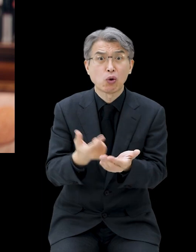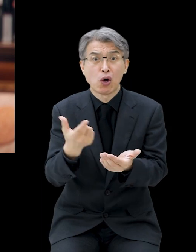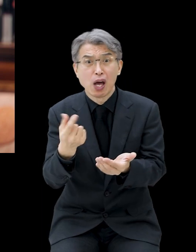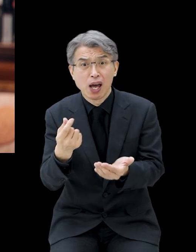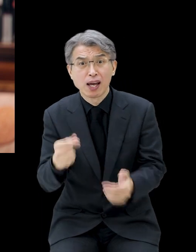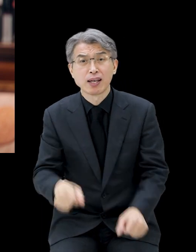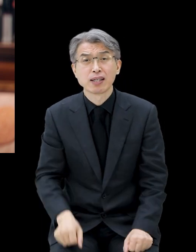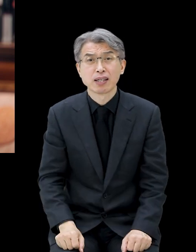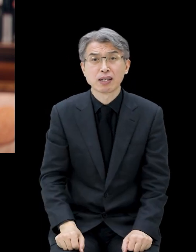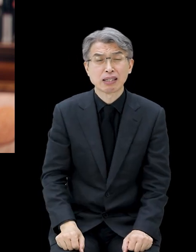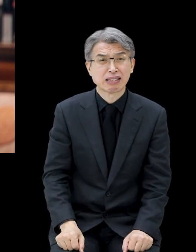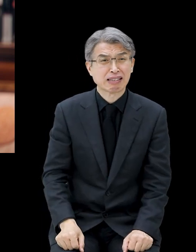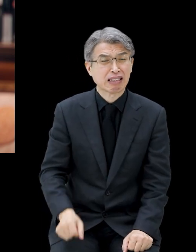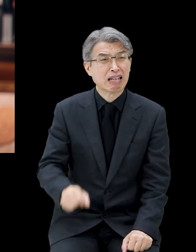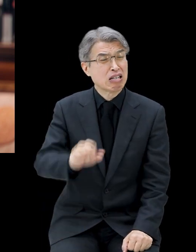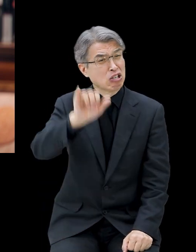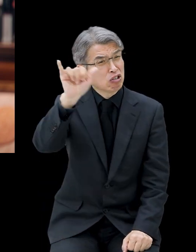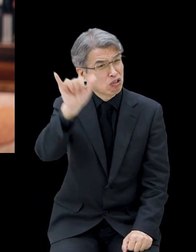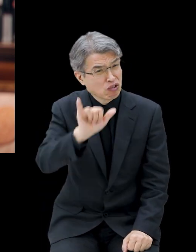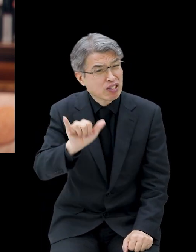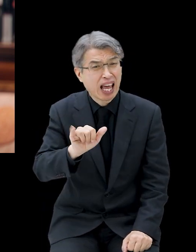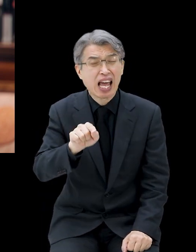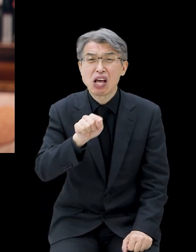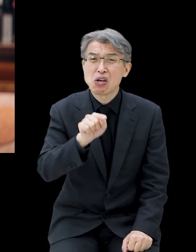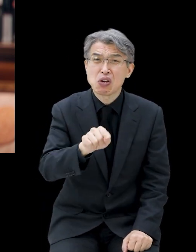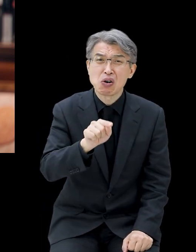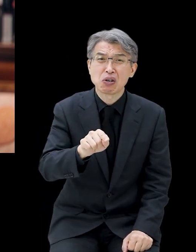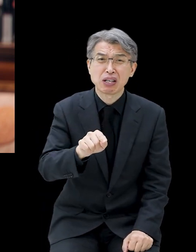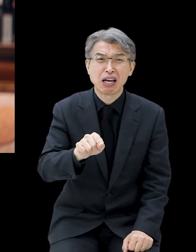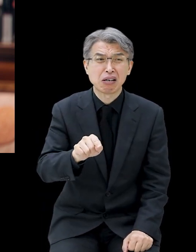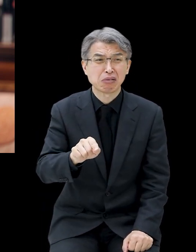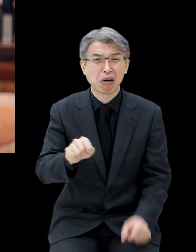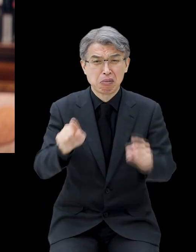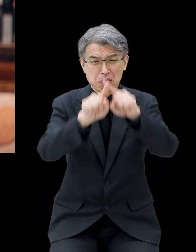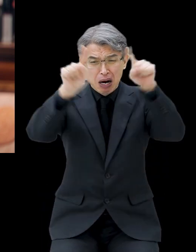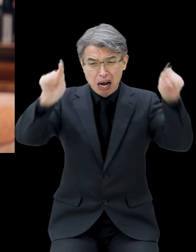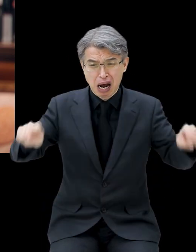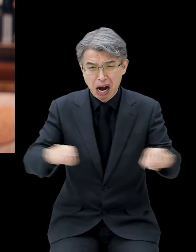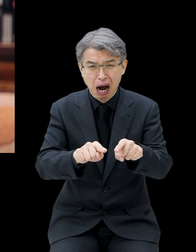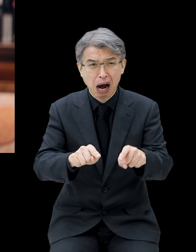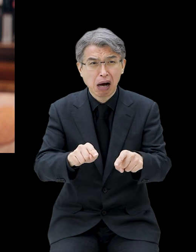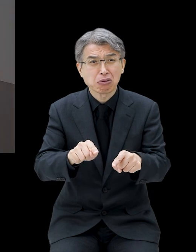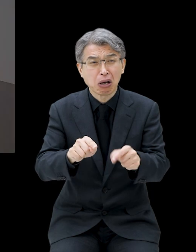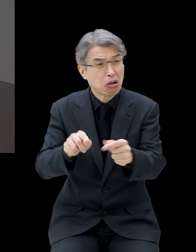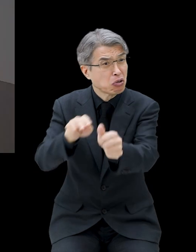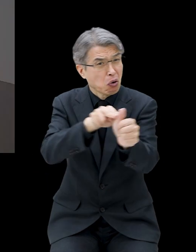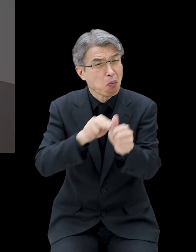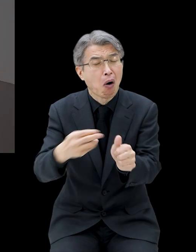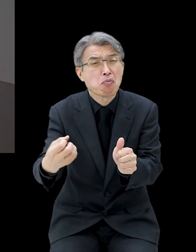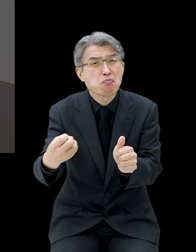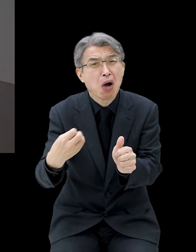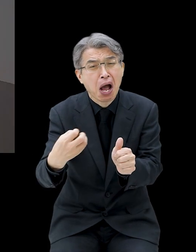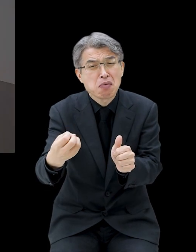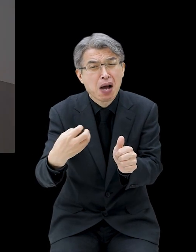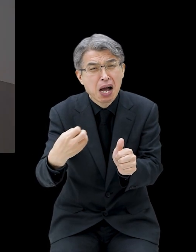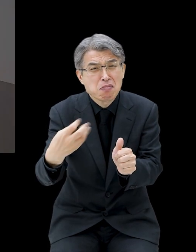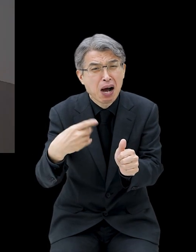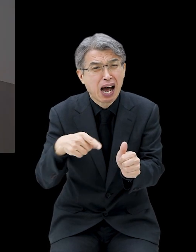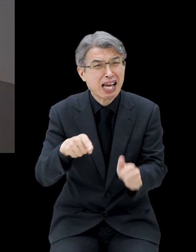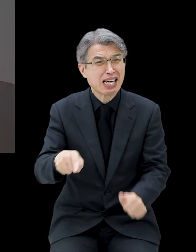스크린 리더가 국내에서 사용되는 게 성능이 그렇게 좋지 않았습니다. 그래서